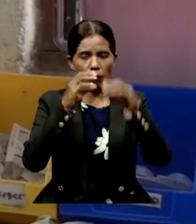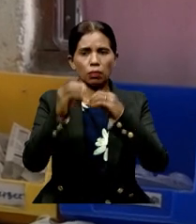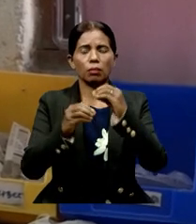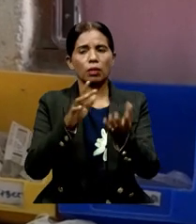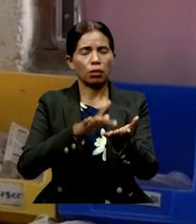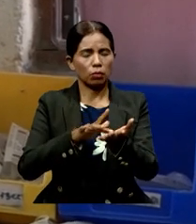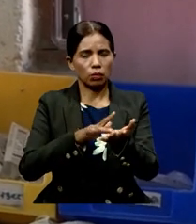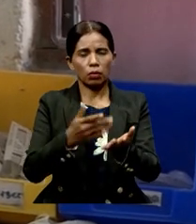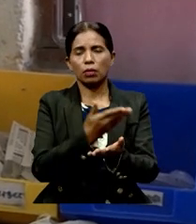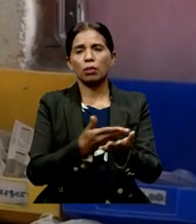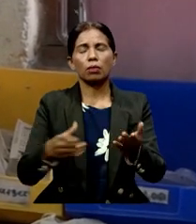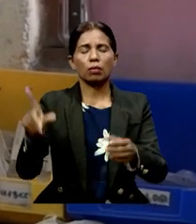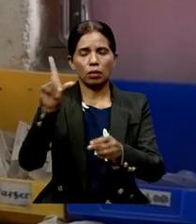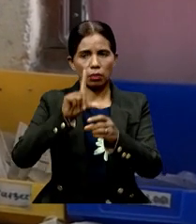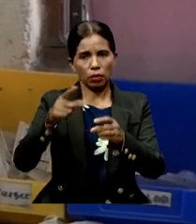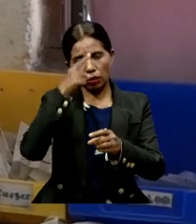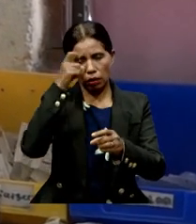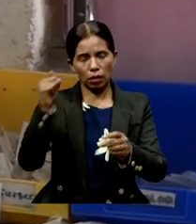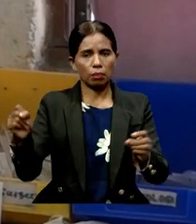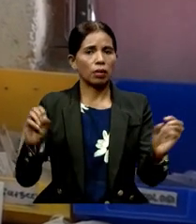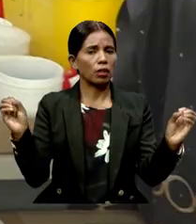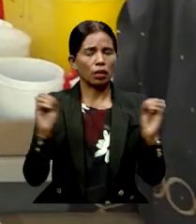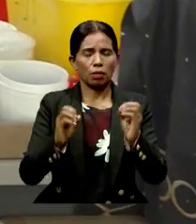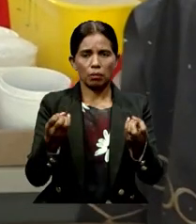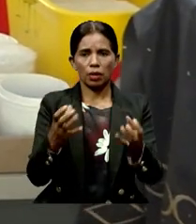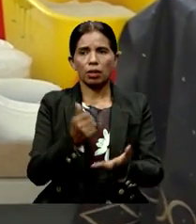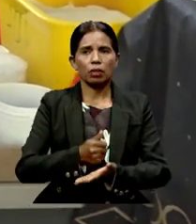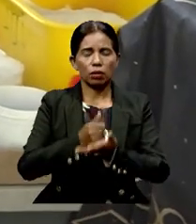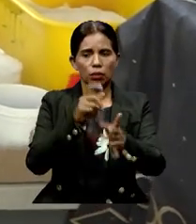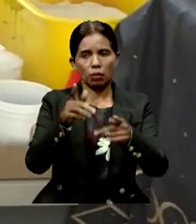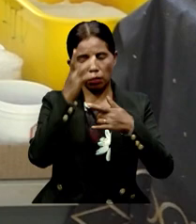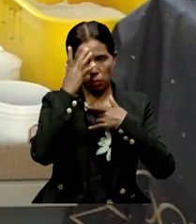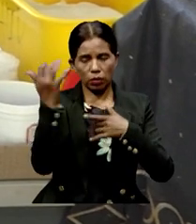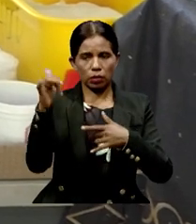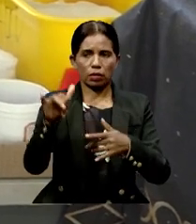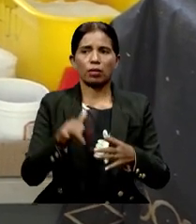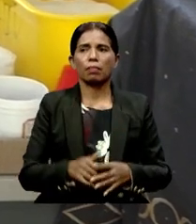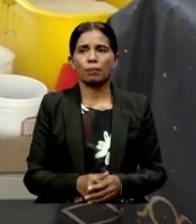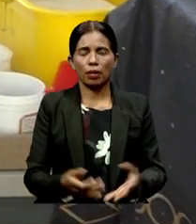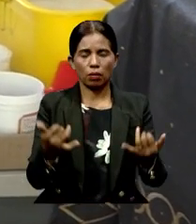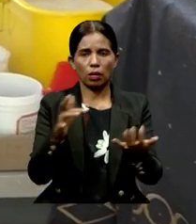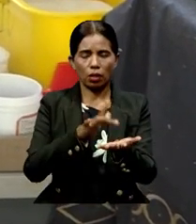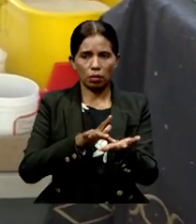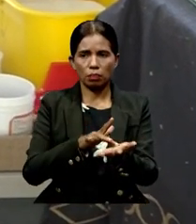no equipamento laboratório tamba la suficiente a tu atende paciente sira. Agora ada dauk tidak ai moro ne